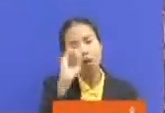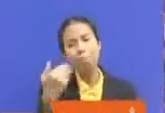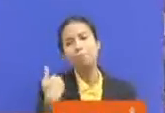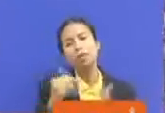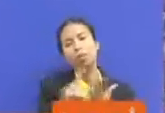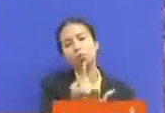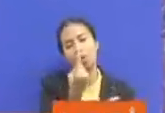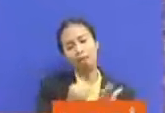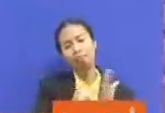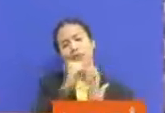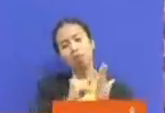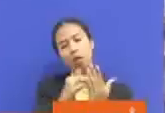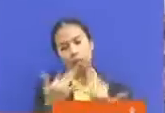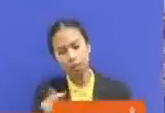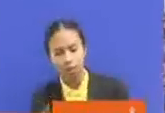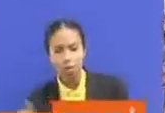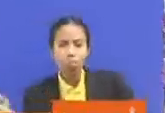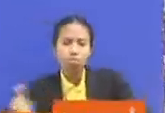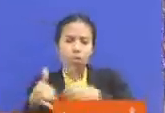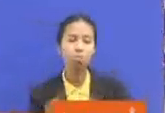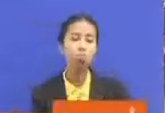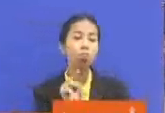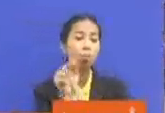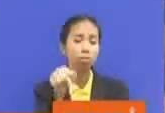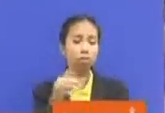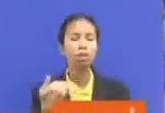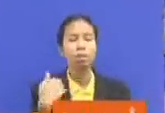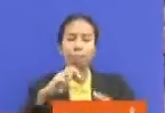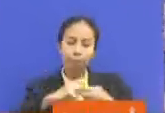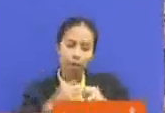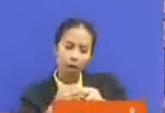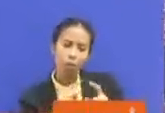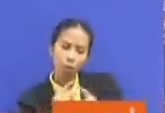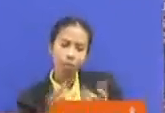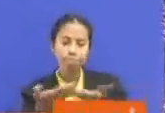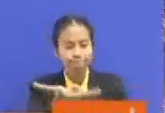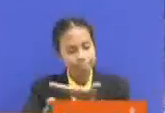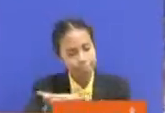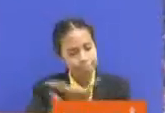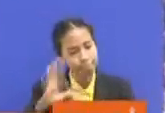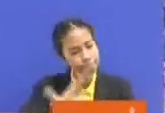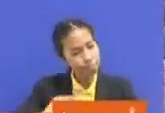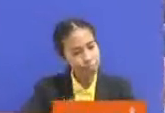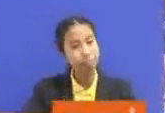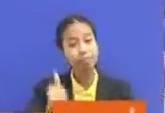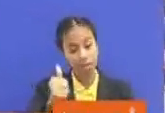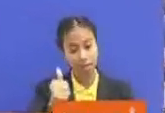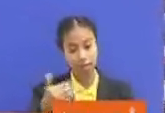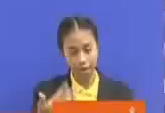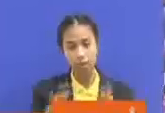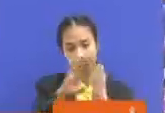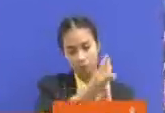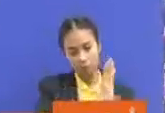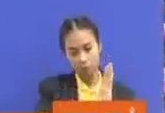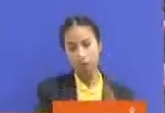ไปเทียบเชิญพรรคประชาธิปัตย์นะเข้าร่วมเป็นรัฐบาลโดยจะพบกับเลขาธิการพรรคคือนายเฉลิมชัยศรีอ่อนค่ะ